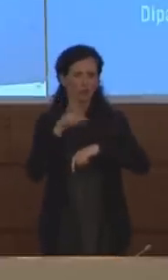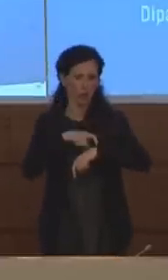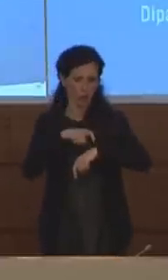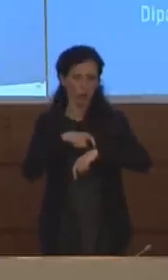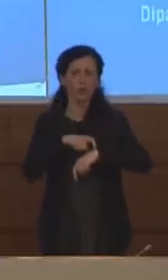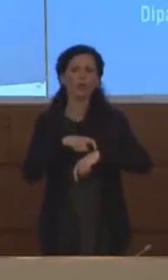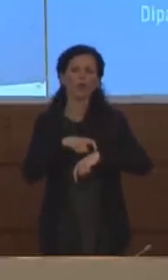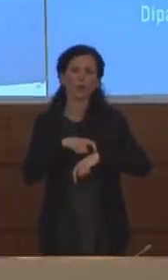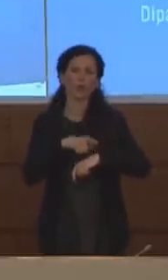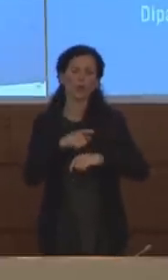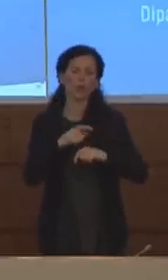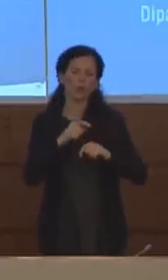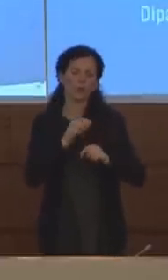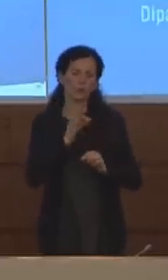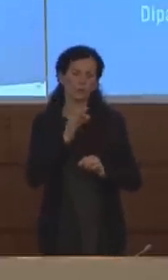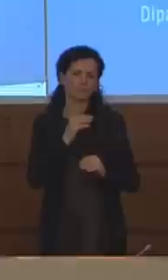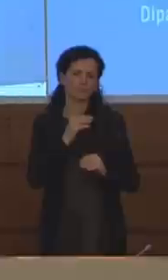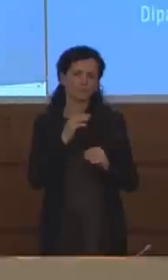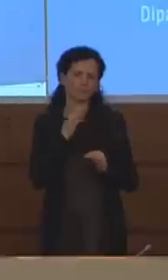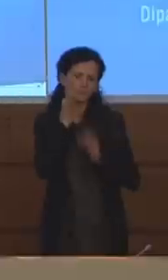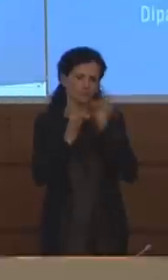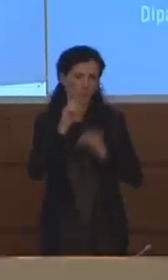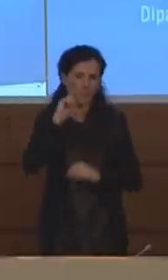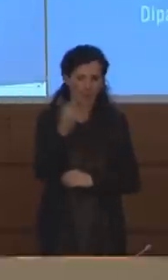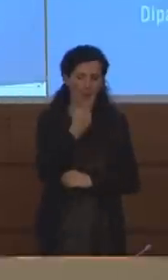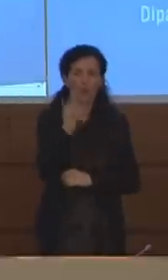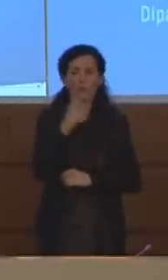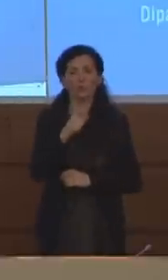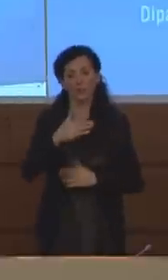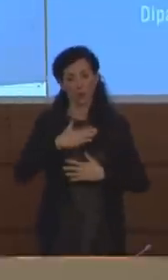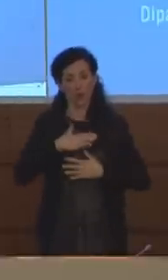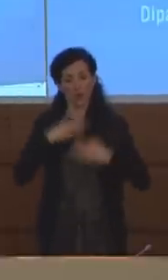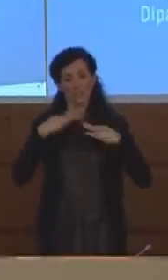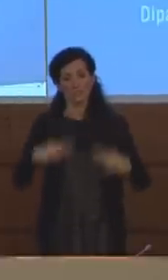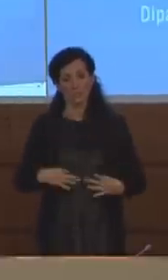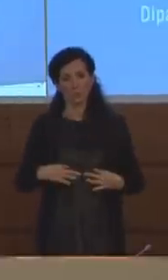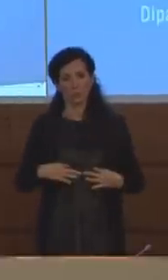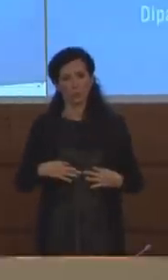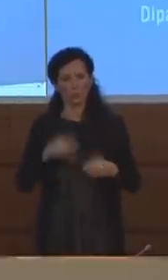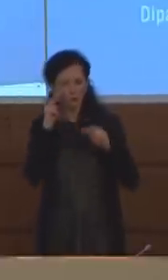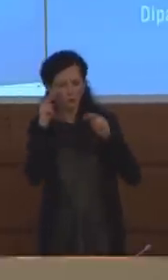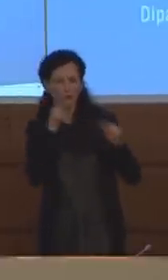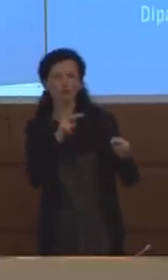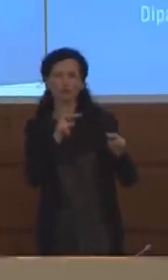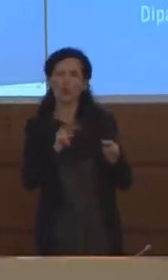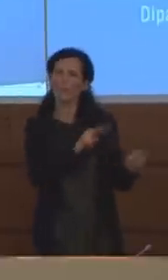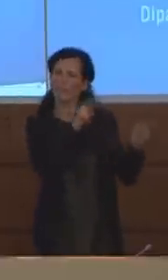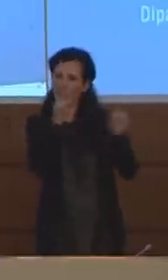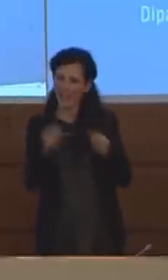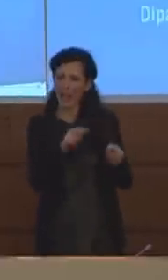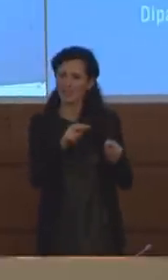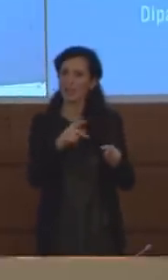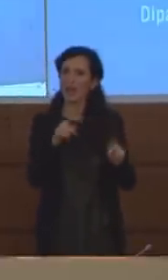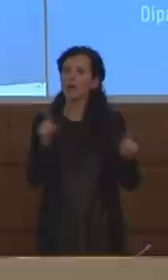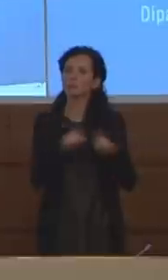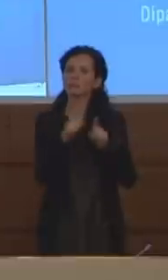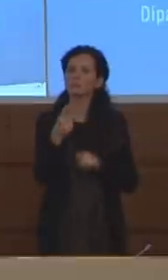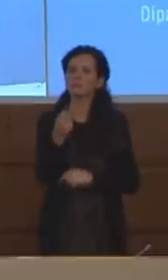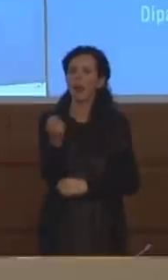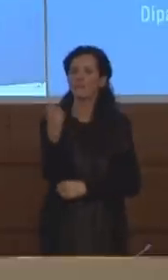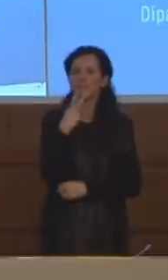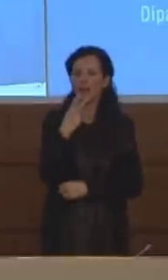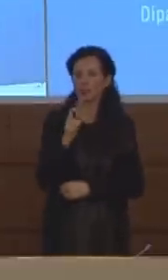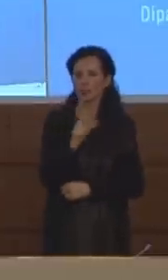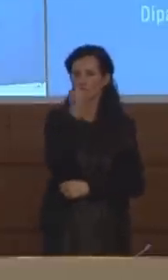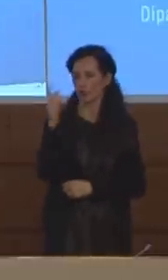bene il tipo di sorveglianza che noi stiamo facendo perché mi aiuta che anche nei giorni scorsi una domanda che è stata ricorrente il tipo di